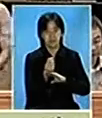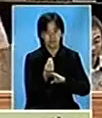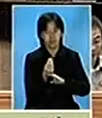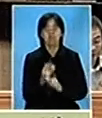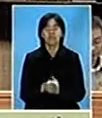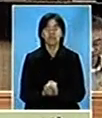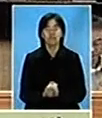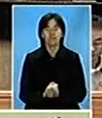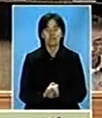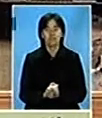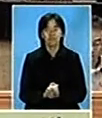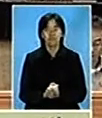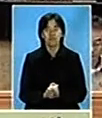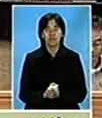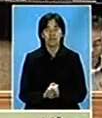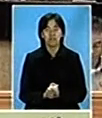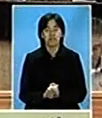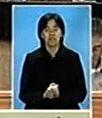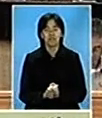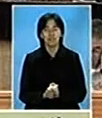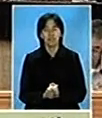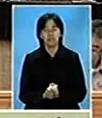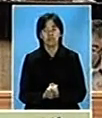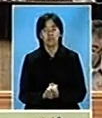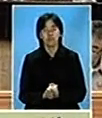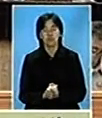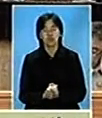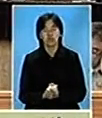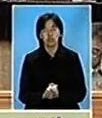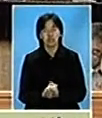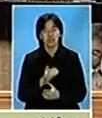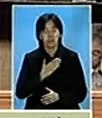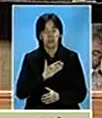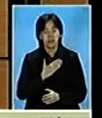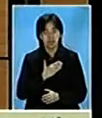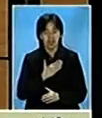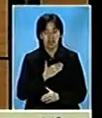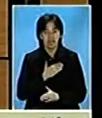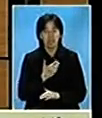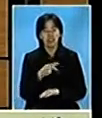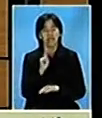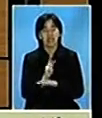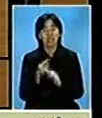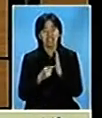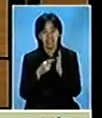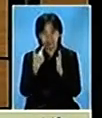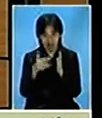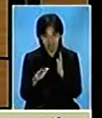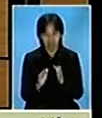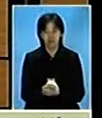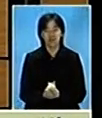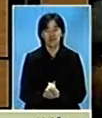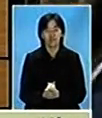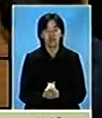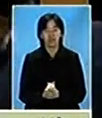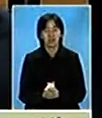มเมื่อสักครู่ได้รับความกรุณาจากท่านประธานให้นำเสนอไปส่วนหนึ่ง